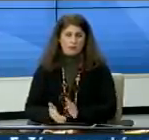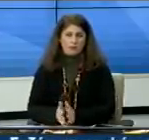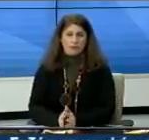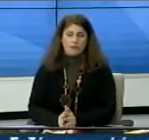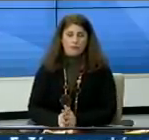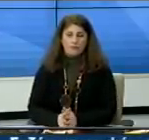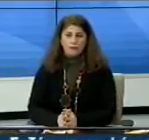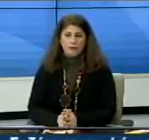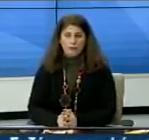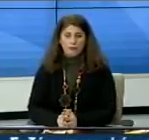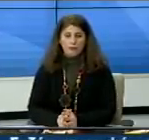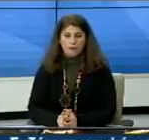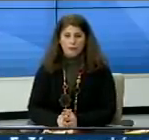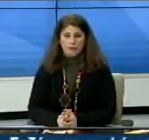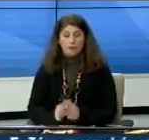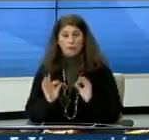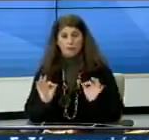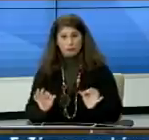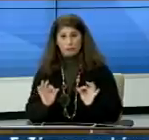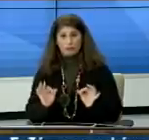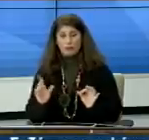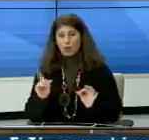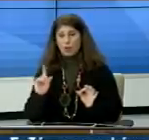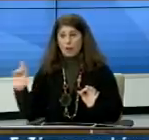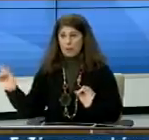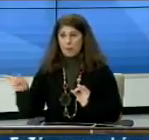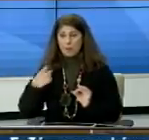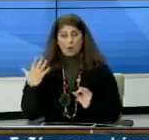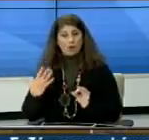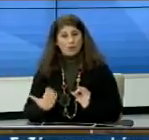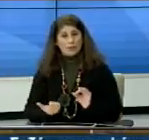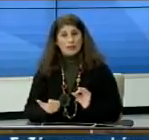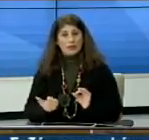Και ασφαλώς όχι από όσους είχαν τέτοια